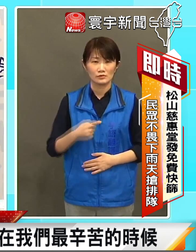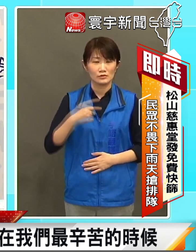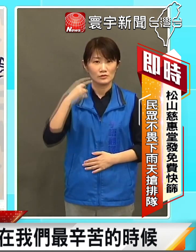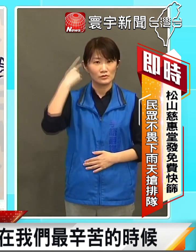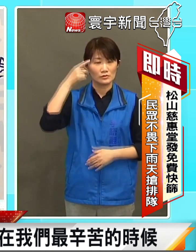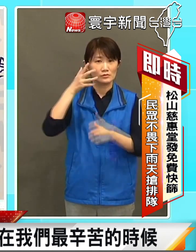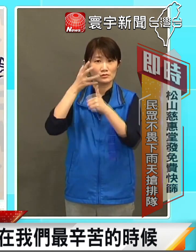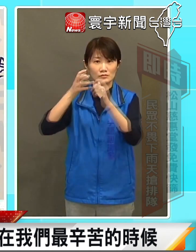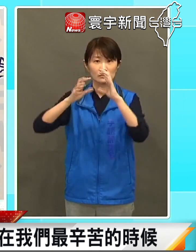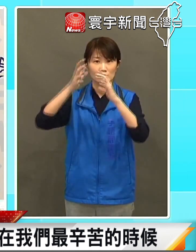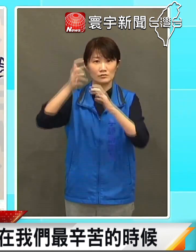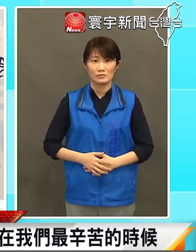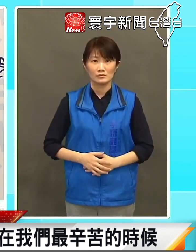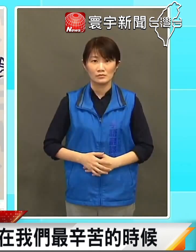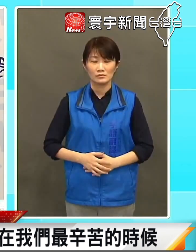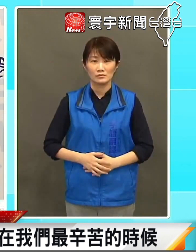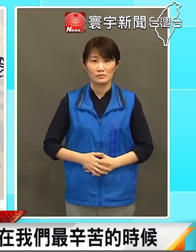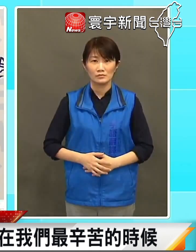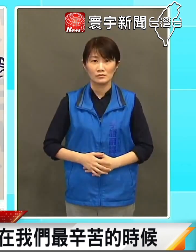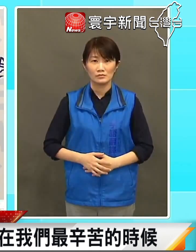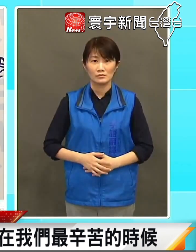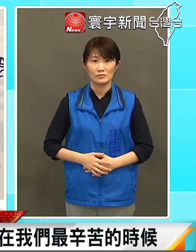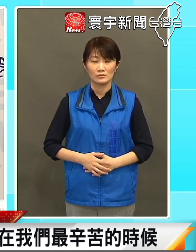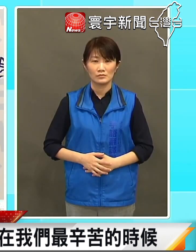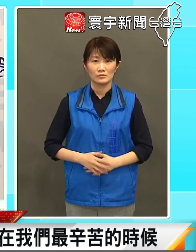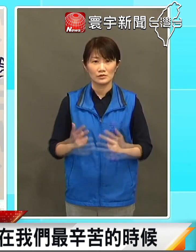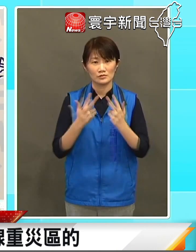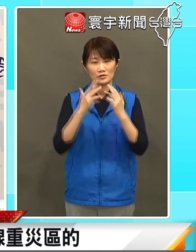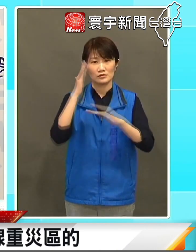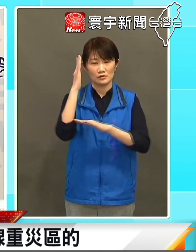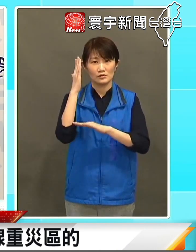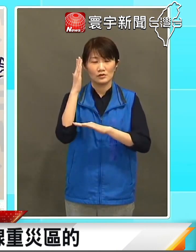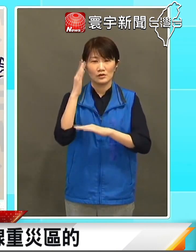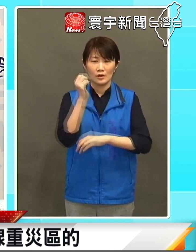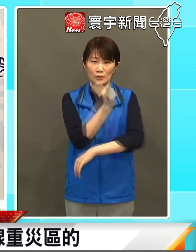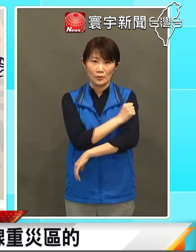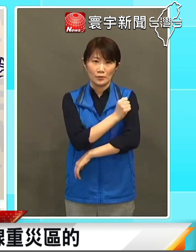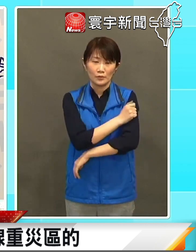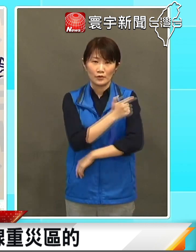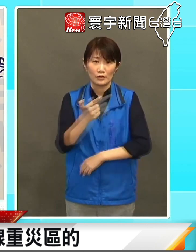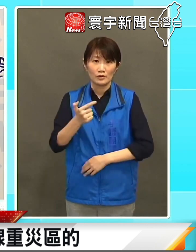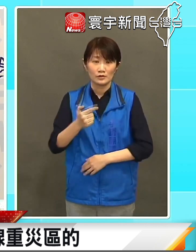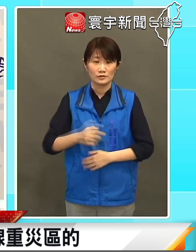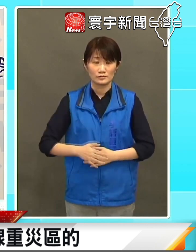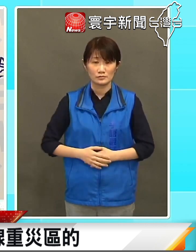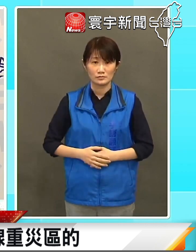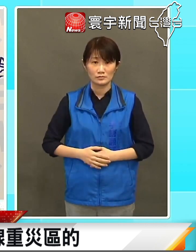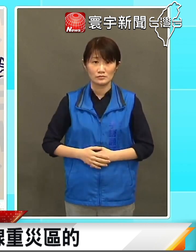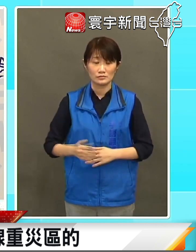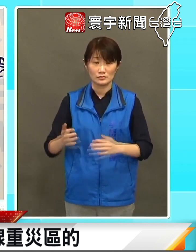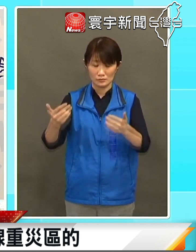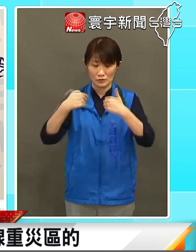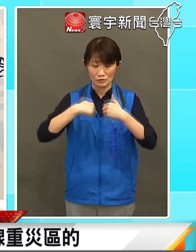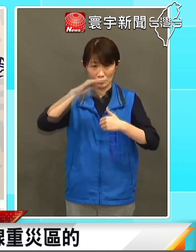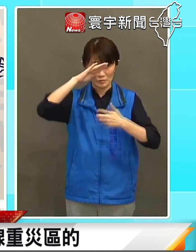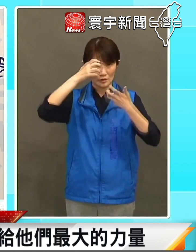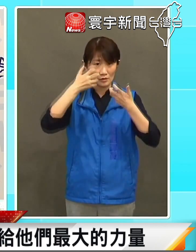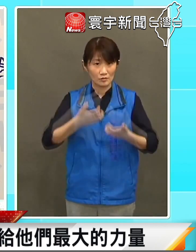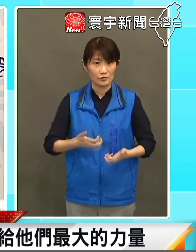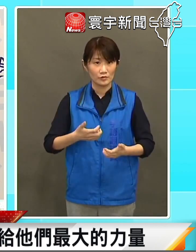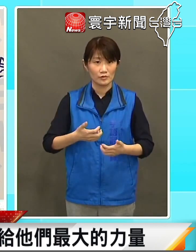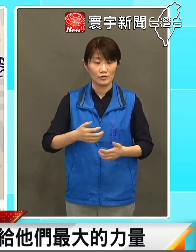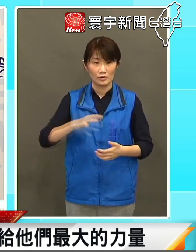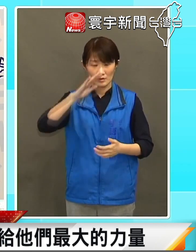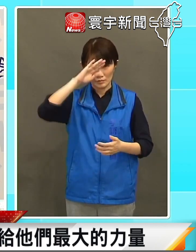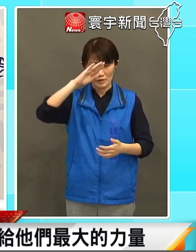统、院长，在我们最辛苦的时候，有没有给我们第一线重灾区的新北市的医务同